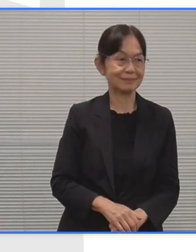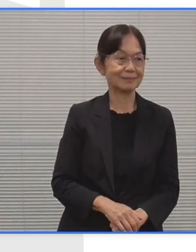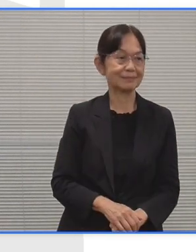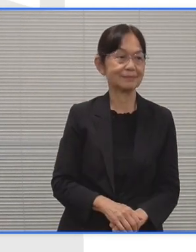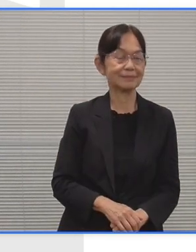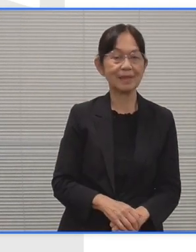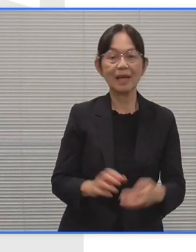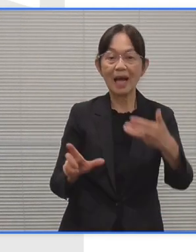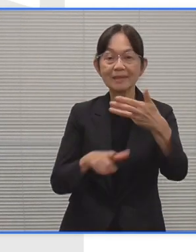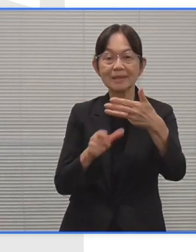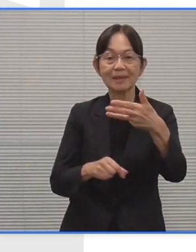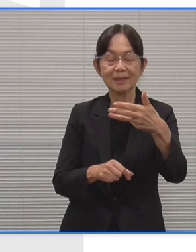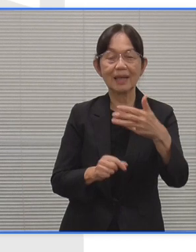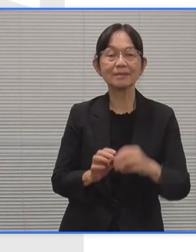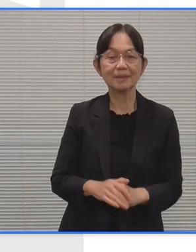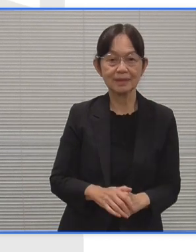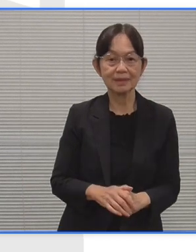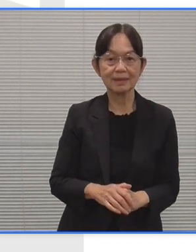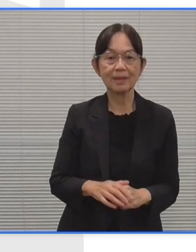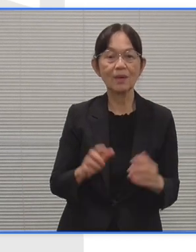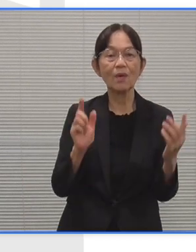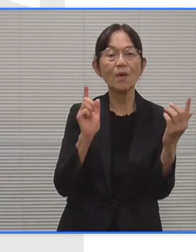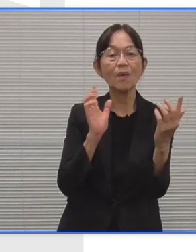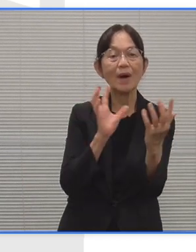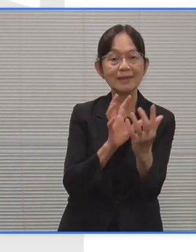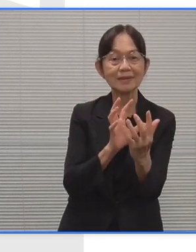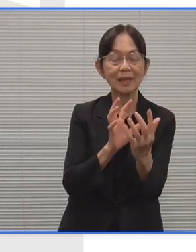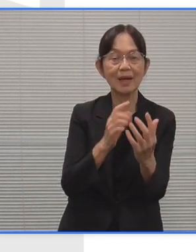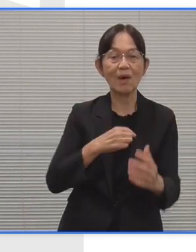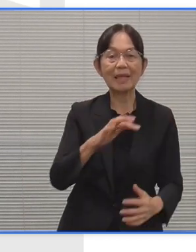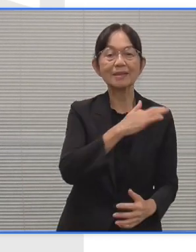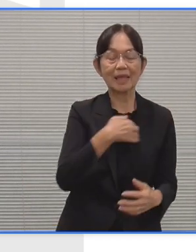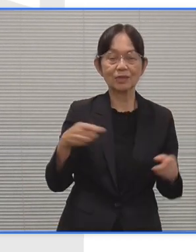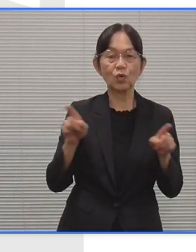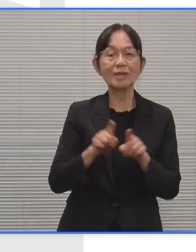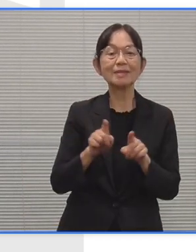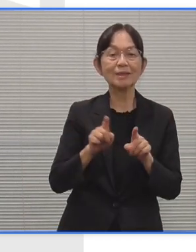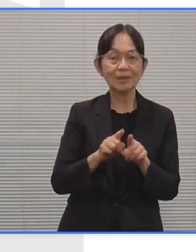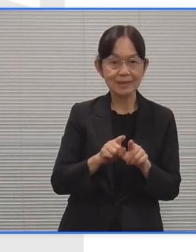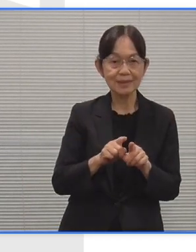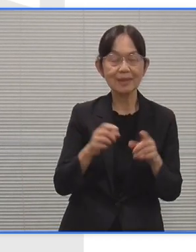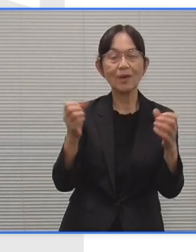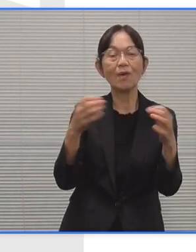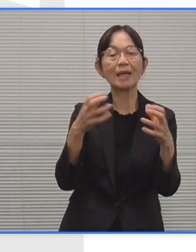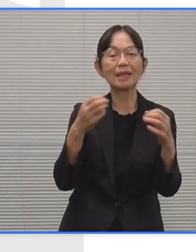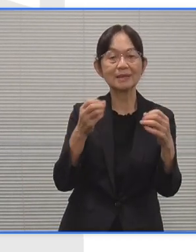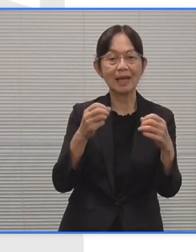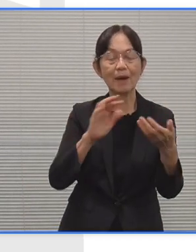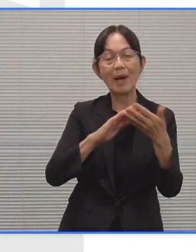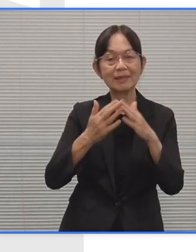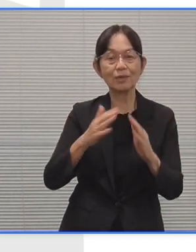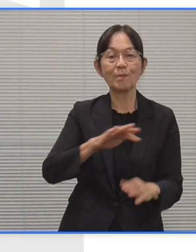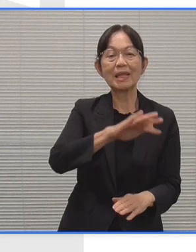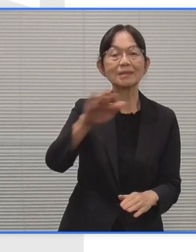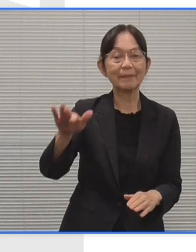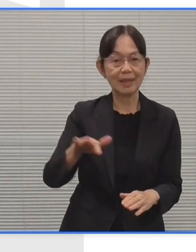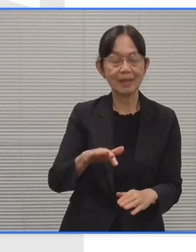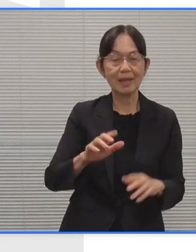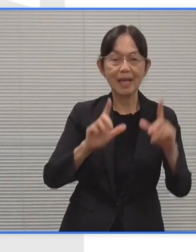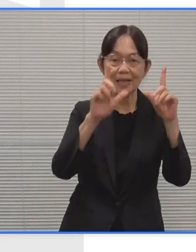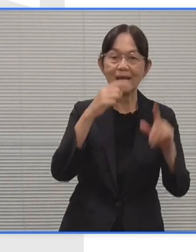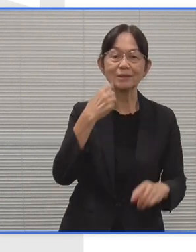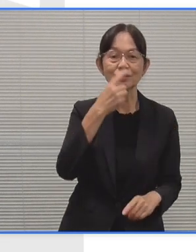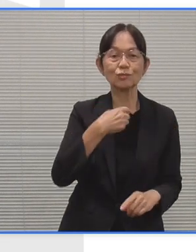ゃった。 8月にお会いした、私たちと一緒にご説明を受けた町の皆様に東口